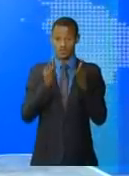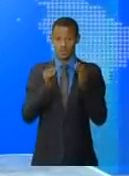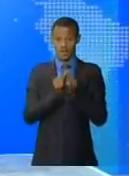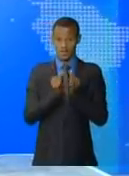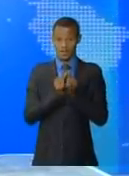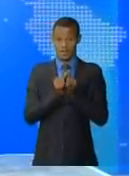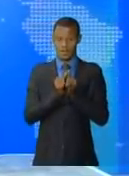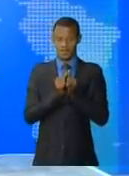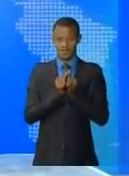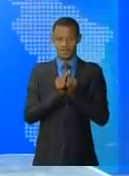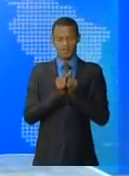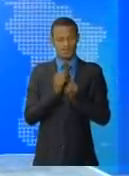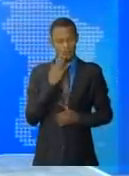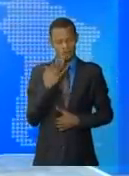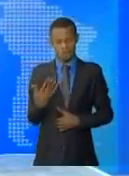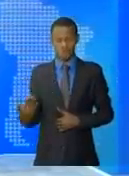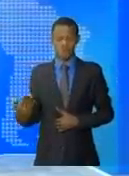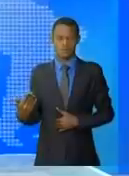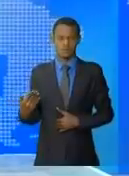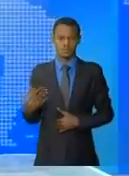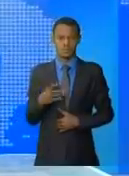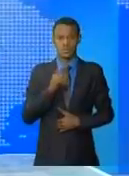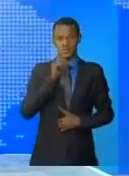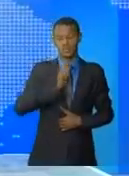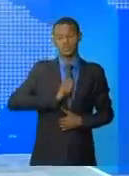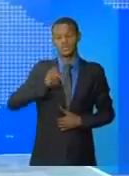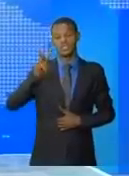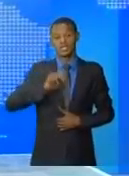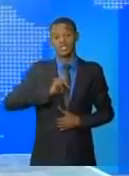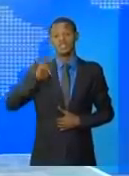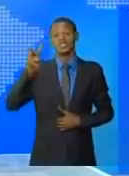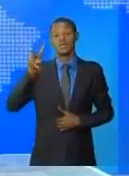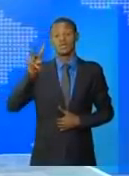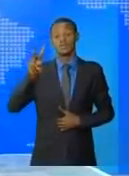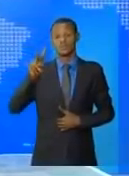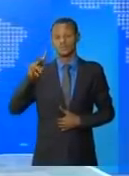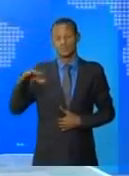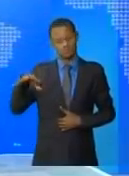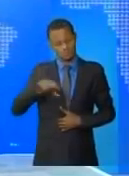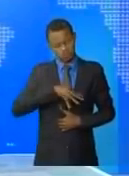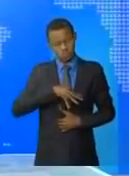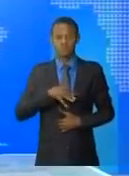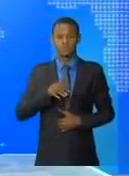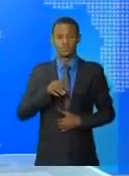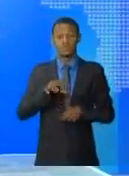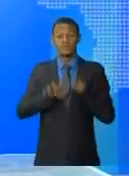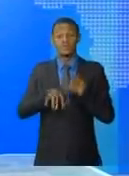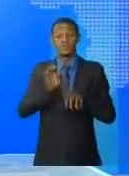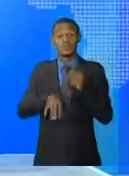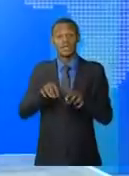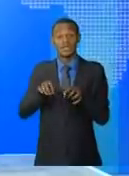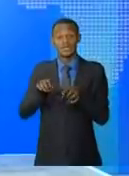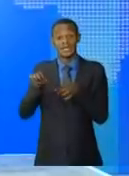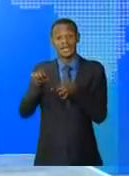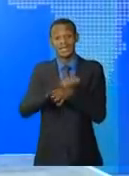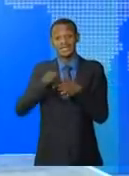noire. L'UDPS est en deuil. Elle a perdu il y a quelques jours sa secrétaire exécutive au département de la formation politique de la